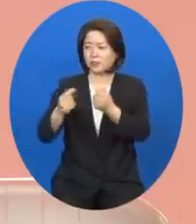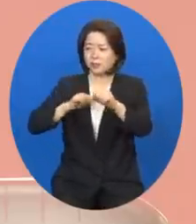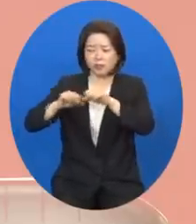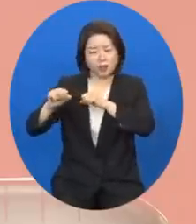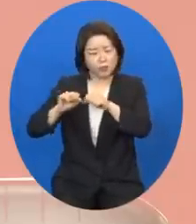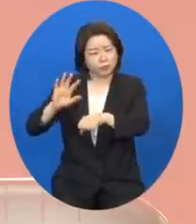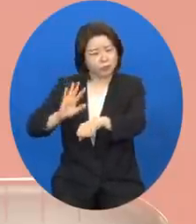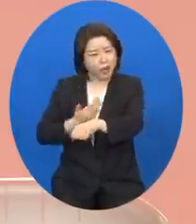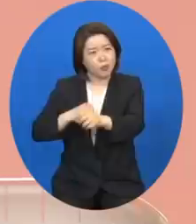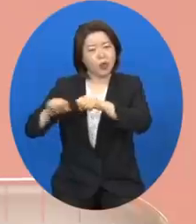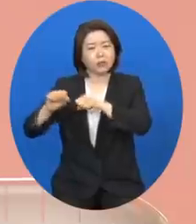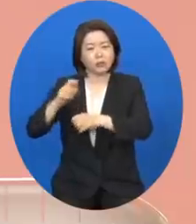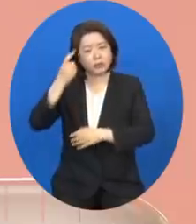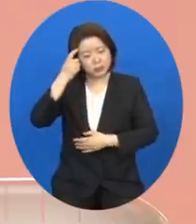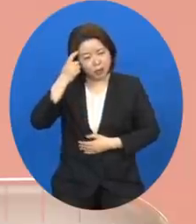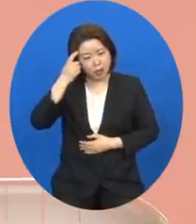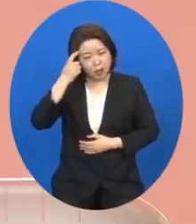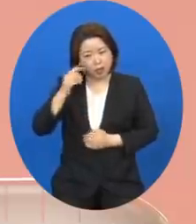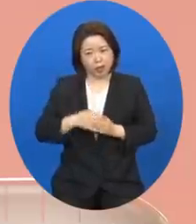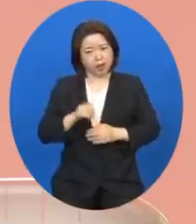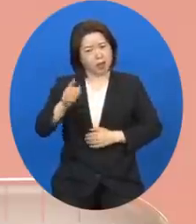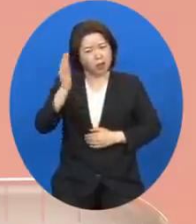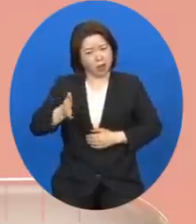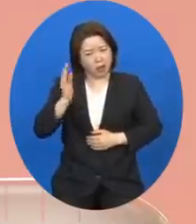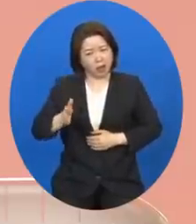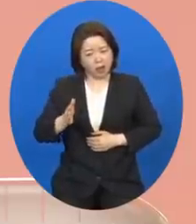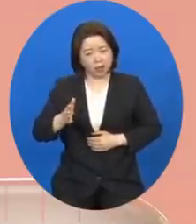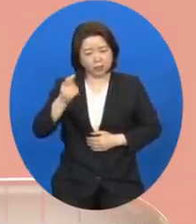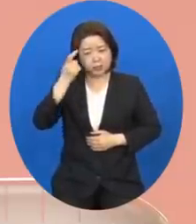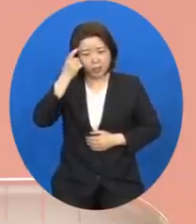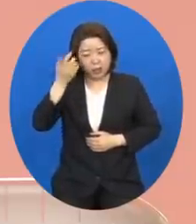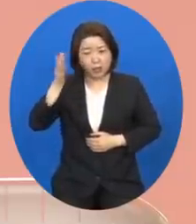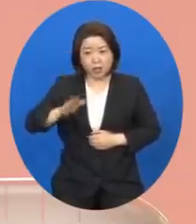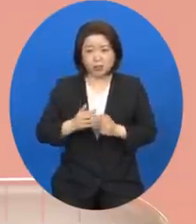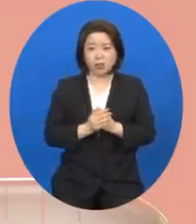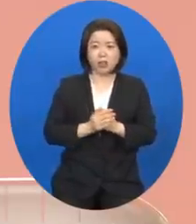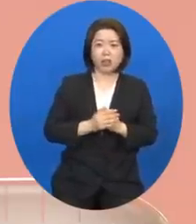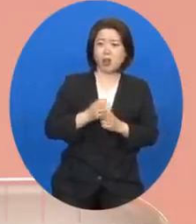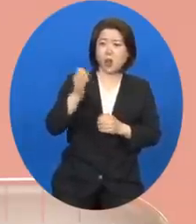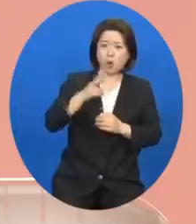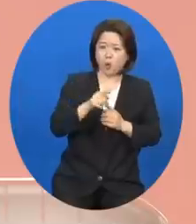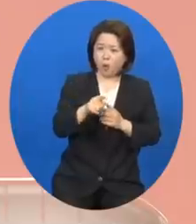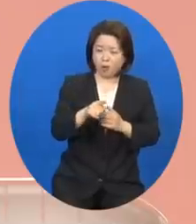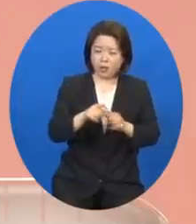할까? 그러지 말아야지 싶은데도 자꾸 그렇게 되는 일이 있어요.